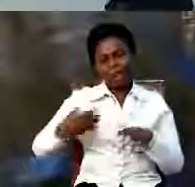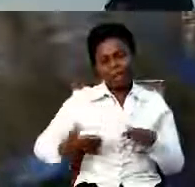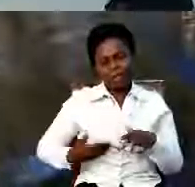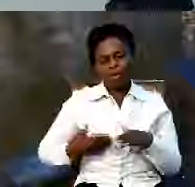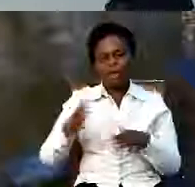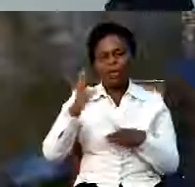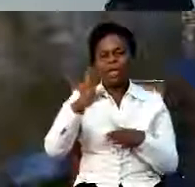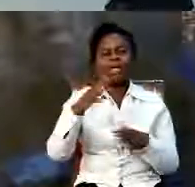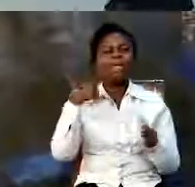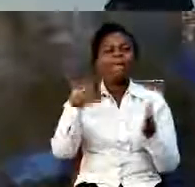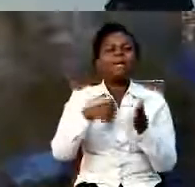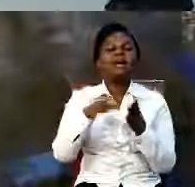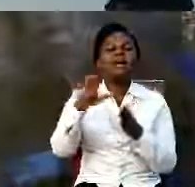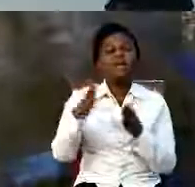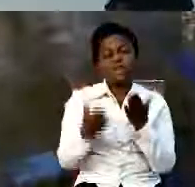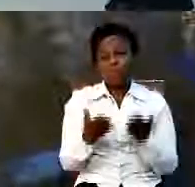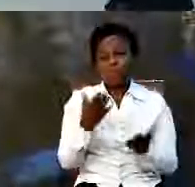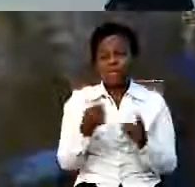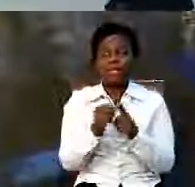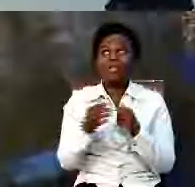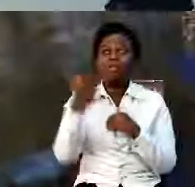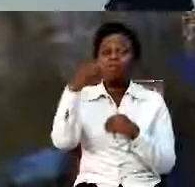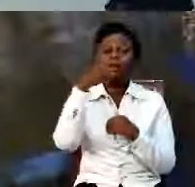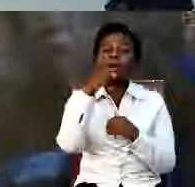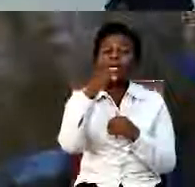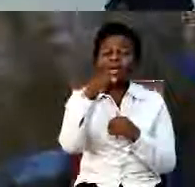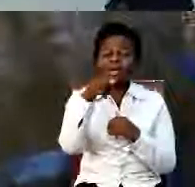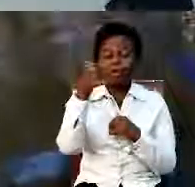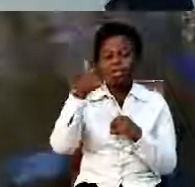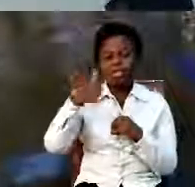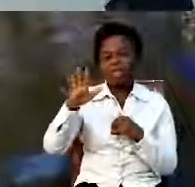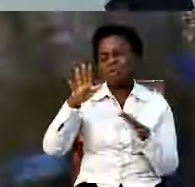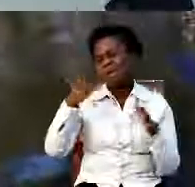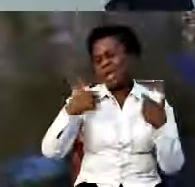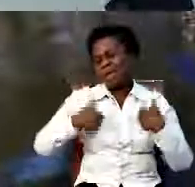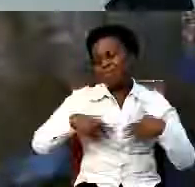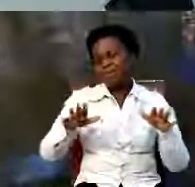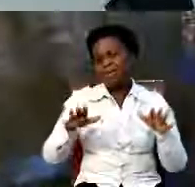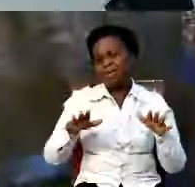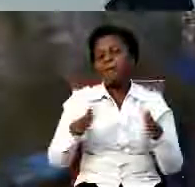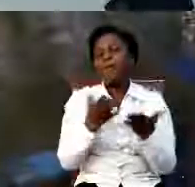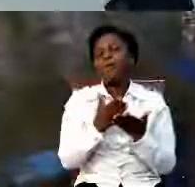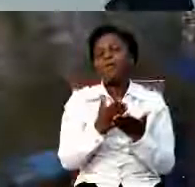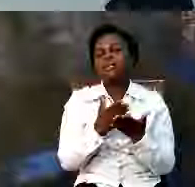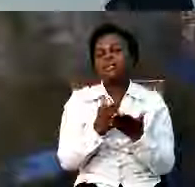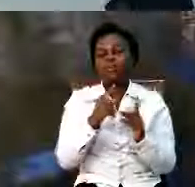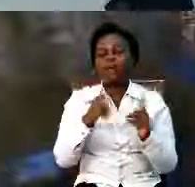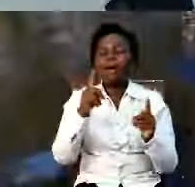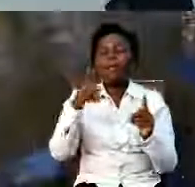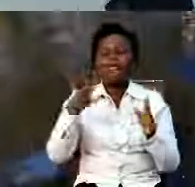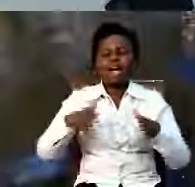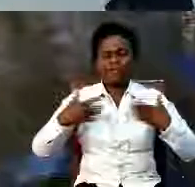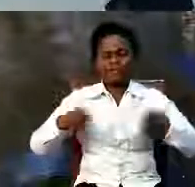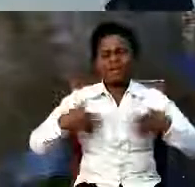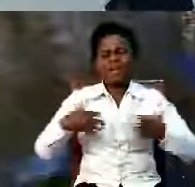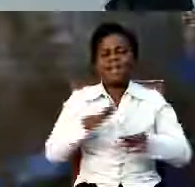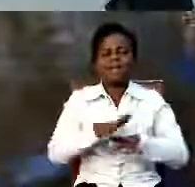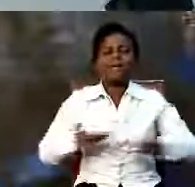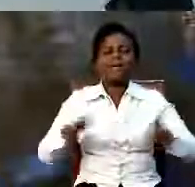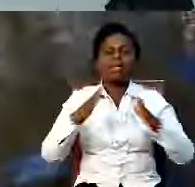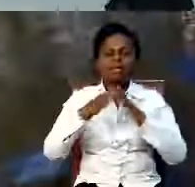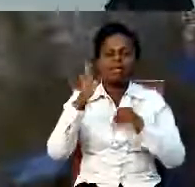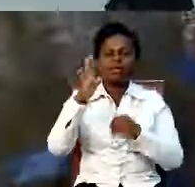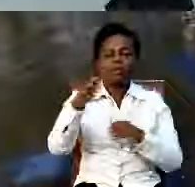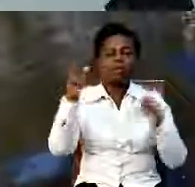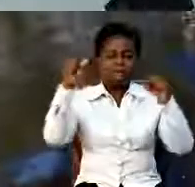basi inamaanisha kulingana na Mungu hata yeye mwenyewe hajipendi. Maana kama unataka furaha na amani katika nyumba yako,